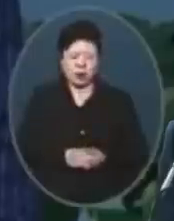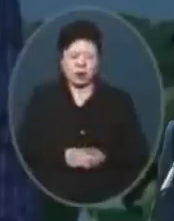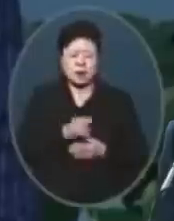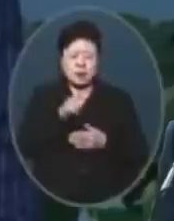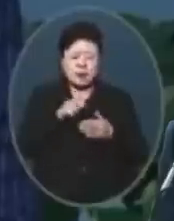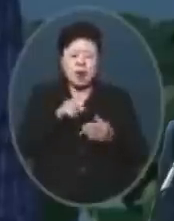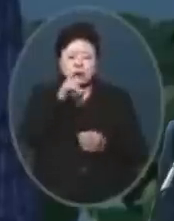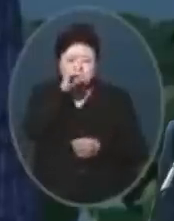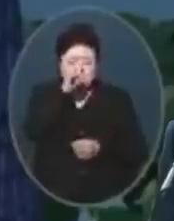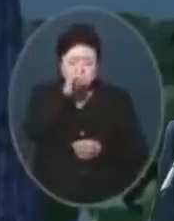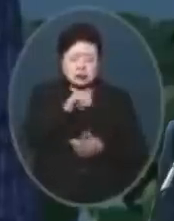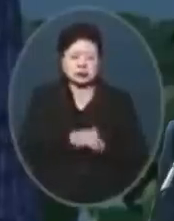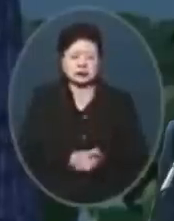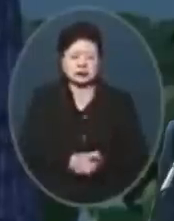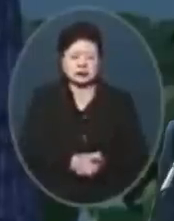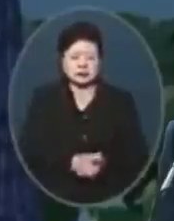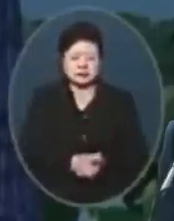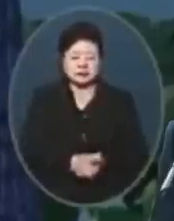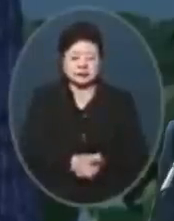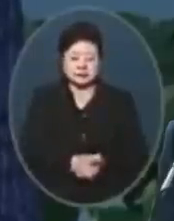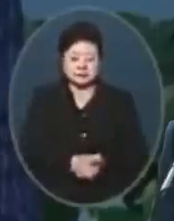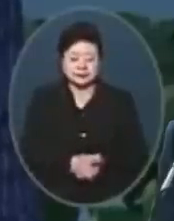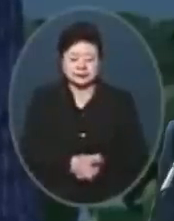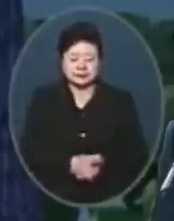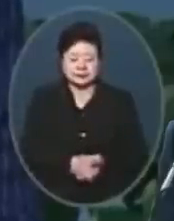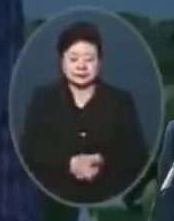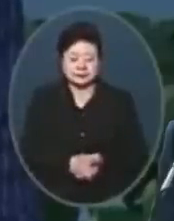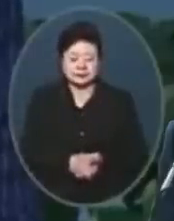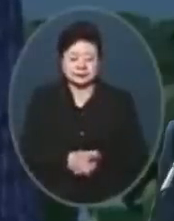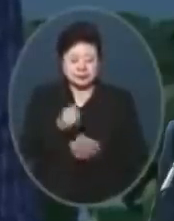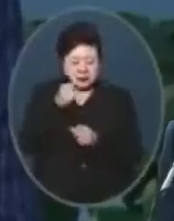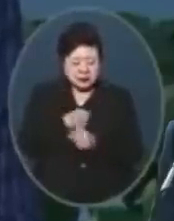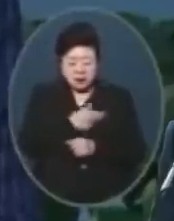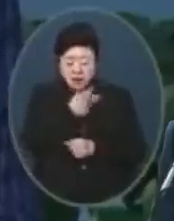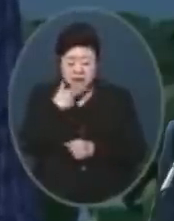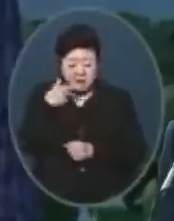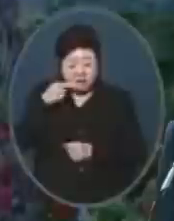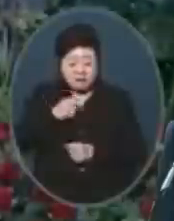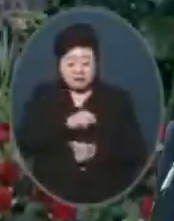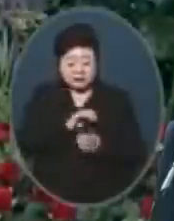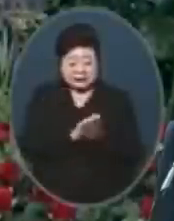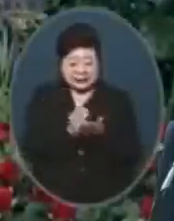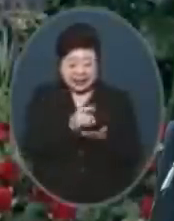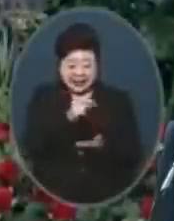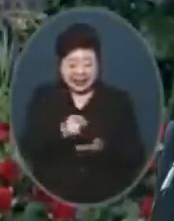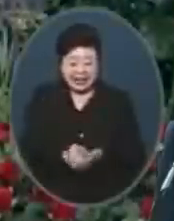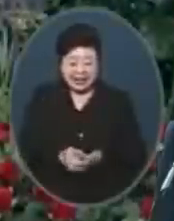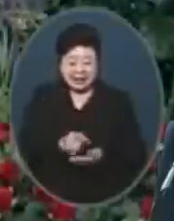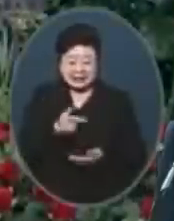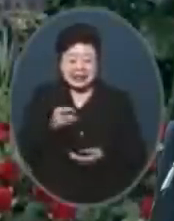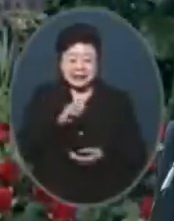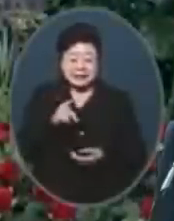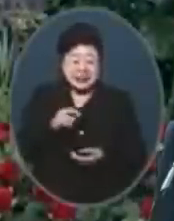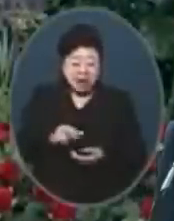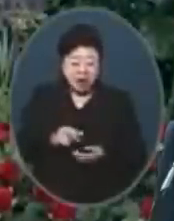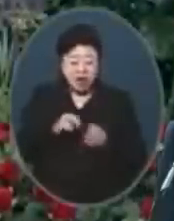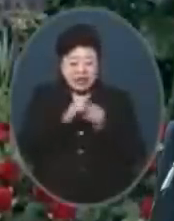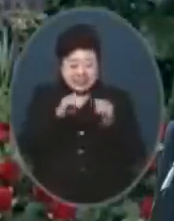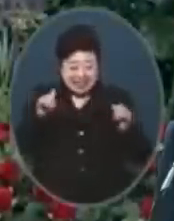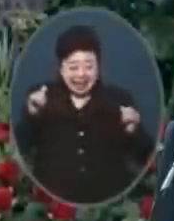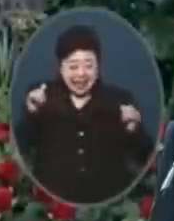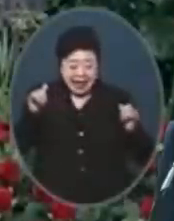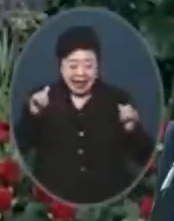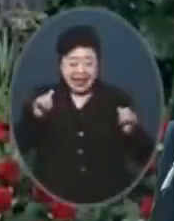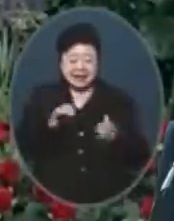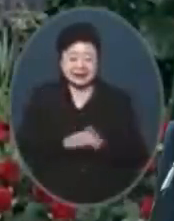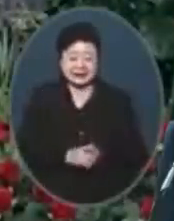마음이 숨어있는 것입니다. 영국의 작가 색스피어는 인생의